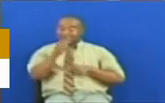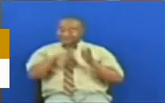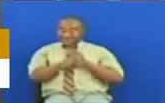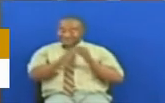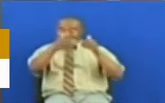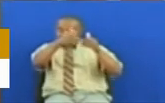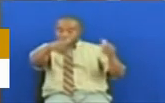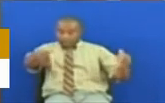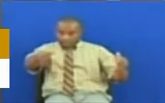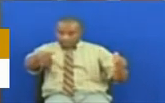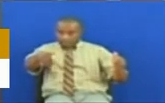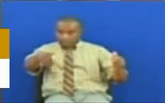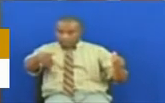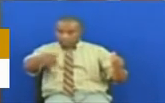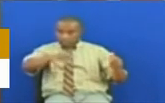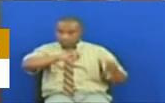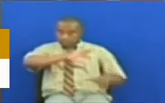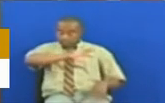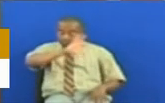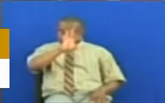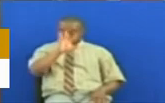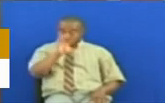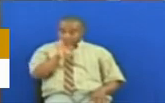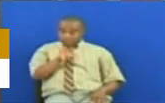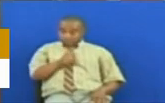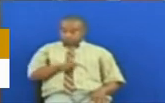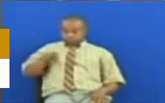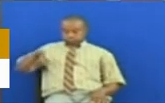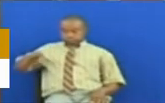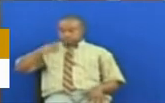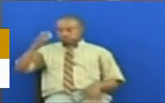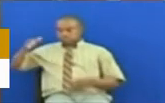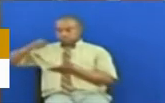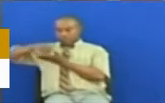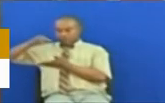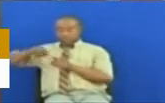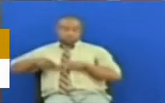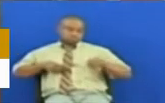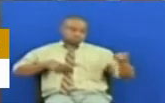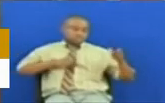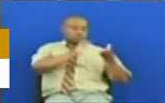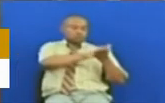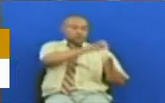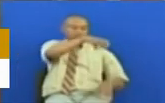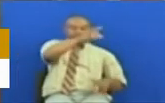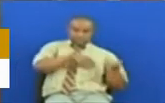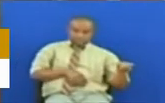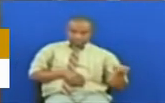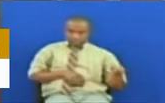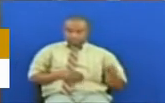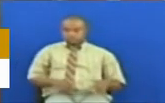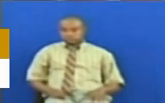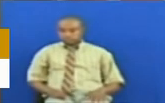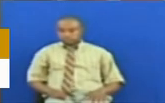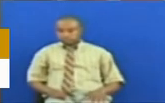hii ambazo zote zinahitajika kwamba ziwafaidishe sehemu zote mbili. Kwa hiyo katika ku export